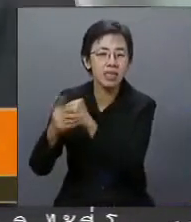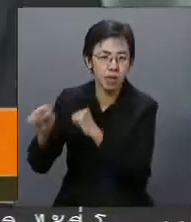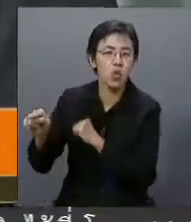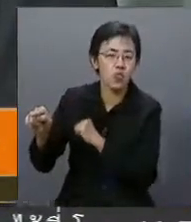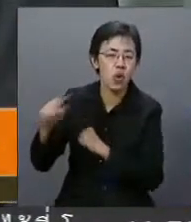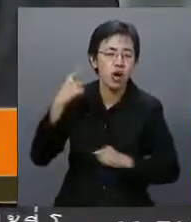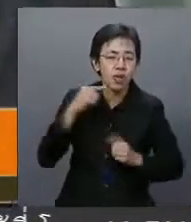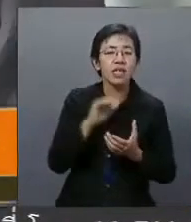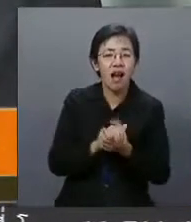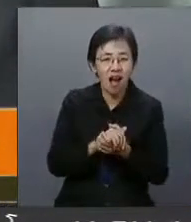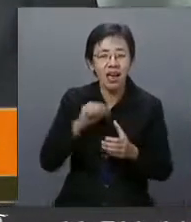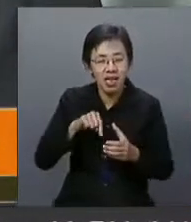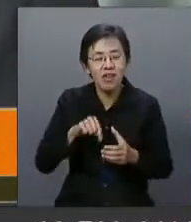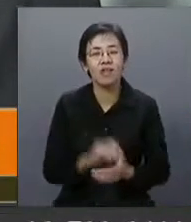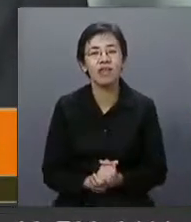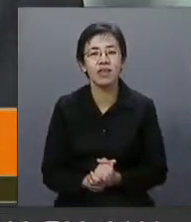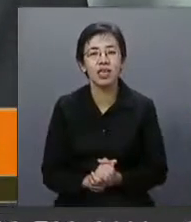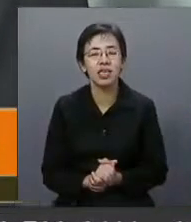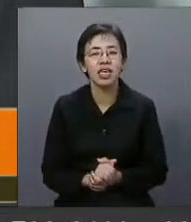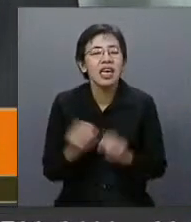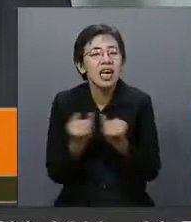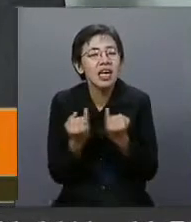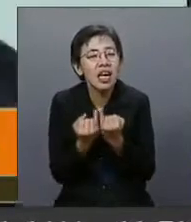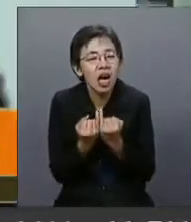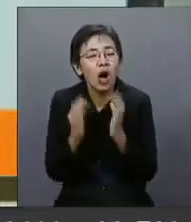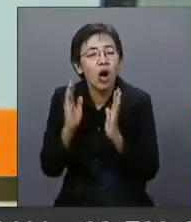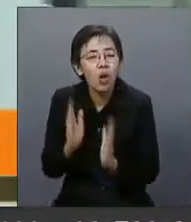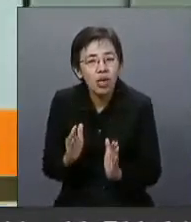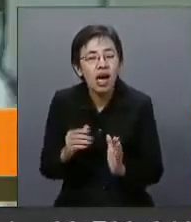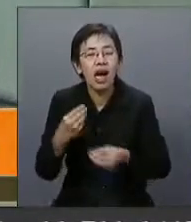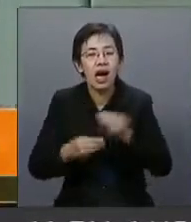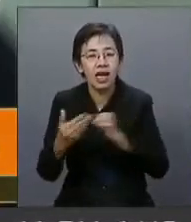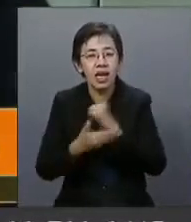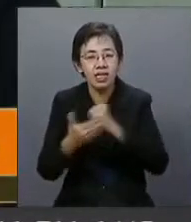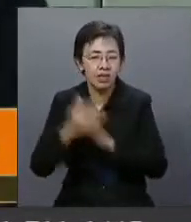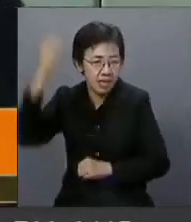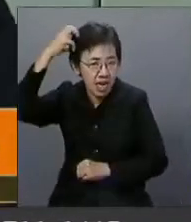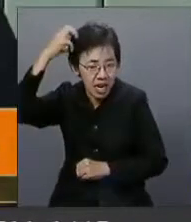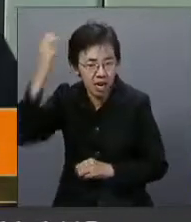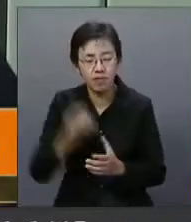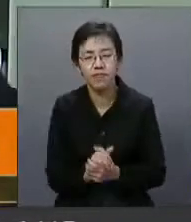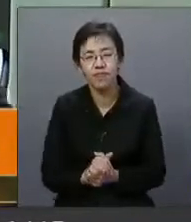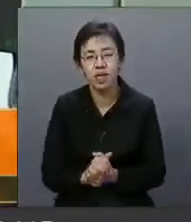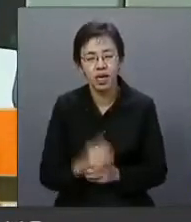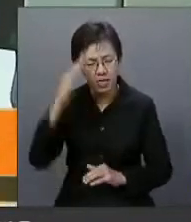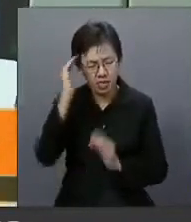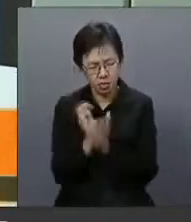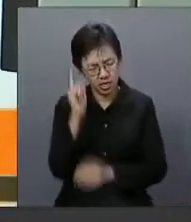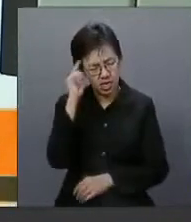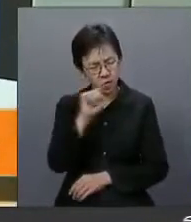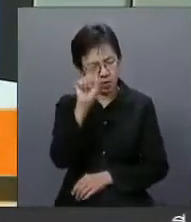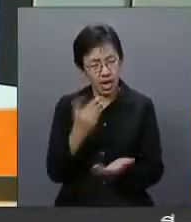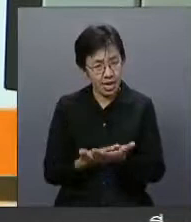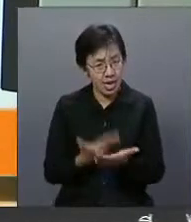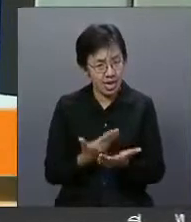แล้วก็เป็นเครือข่ายนายภูชนะสินนวงศ์ผู้ต้องหาเครือข่ายยาเสพติดในประเทศลาวโดยตำรวจเชื่อว่าเงินที่ถูกนำม